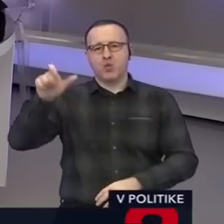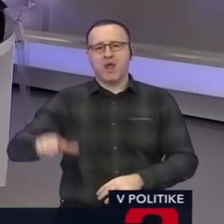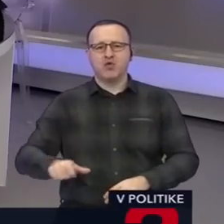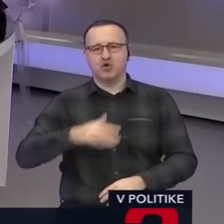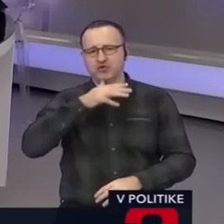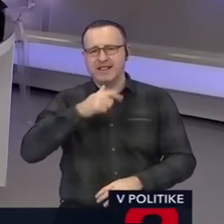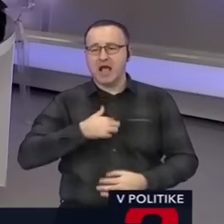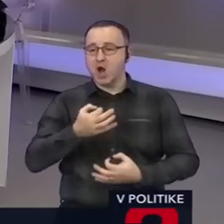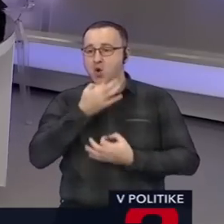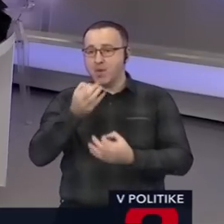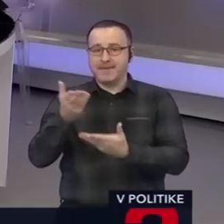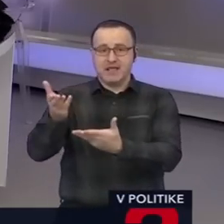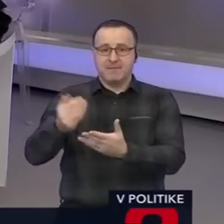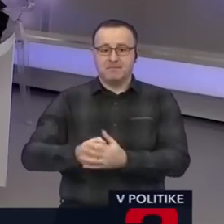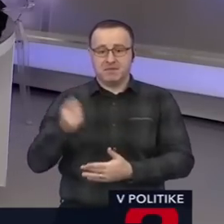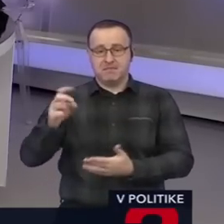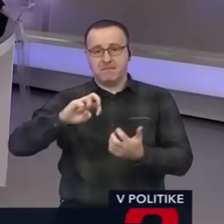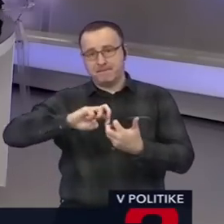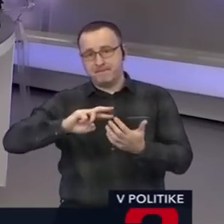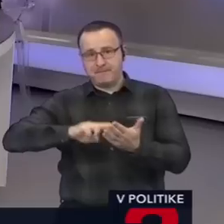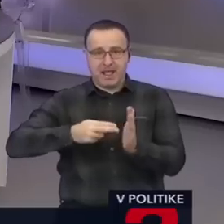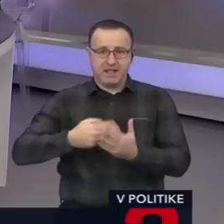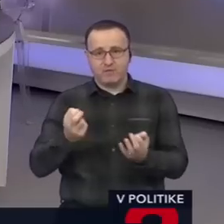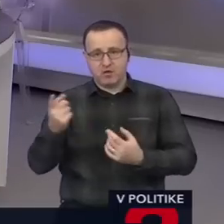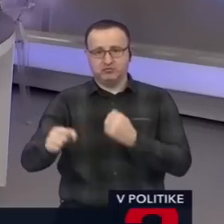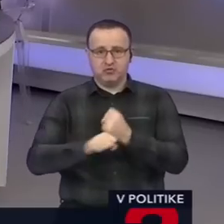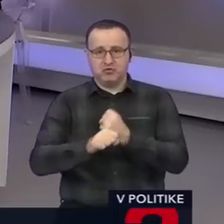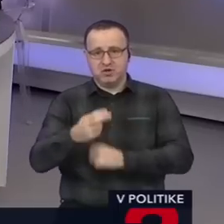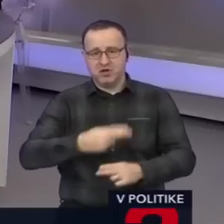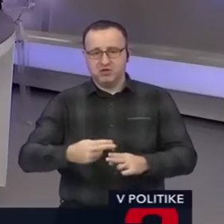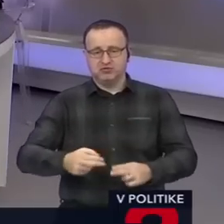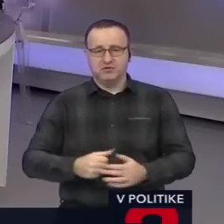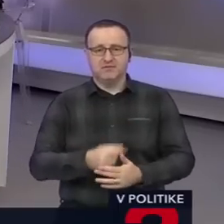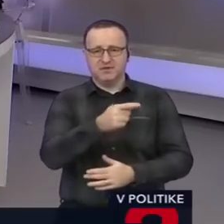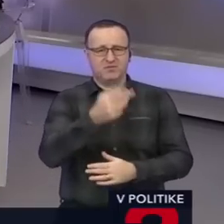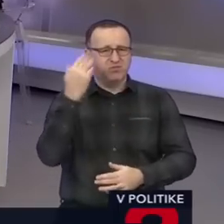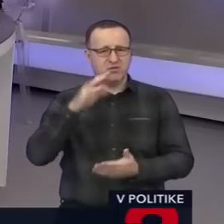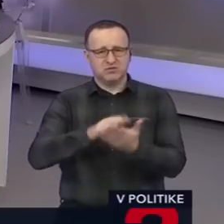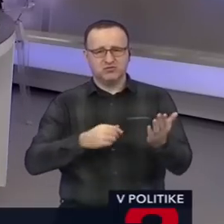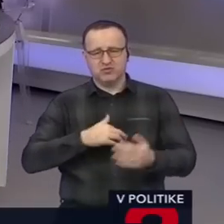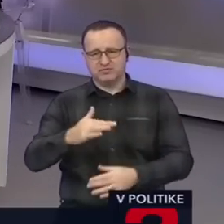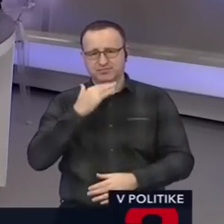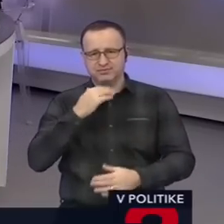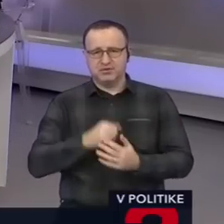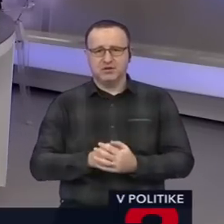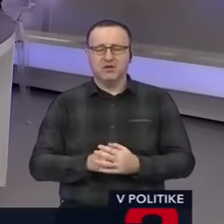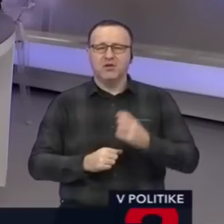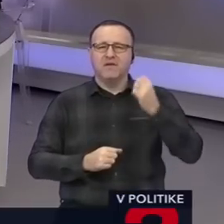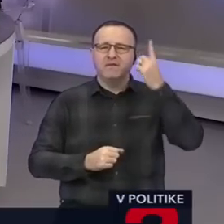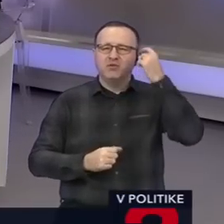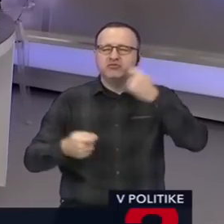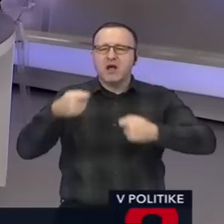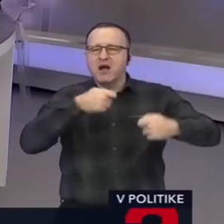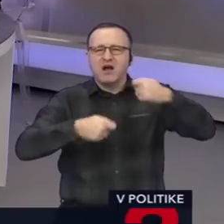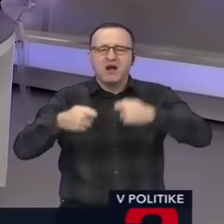či plánuje niečo v tomto zmysle konať. Vy ste spomenuli, a ja som to takisto spomínal na úvod, že konšpiračné teórie na